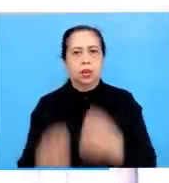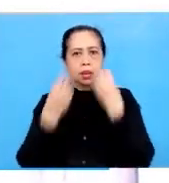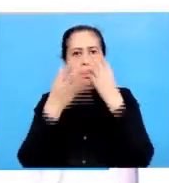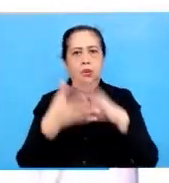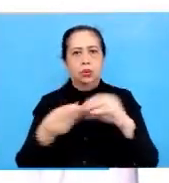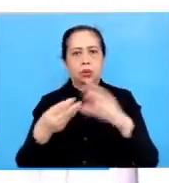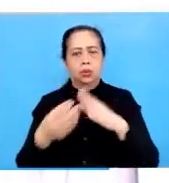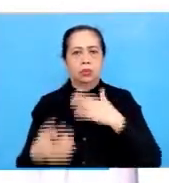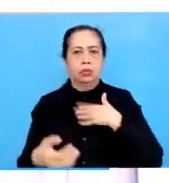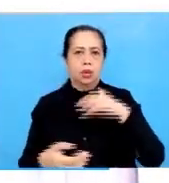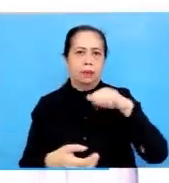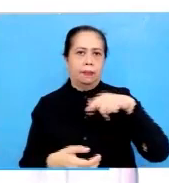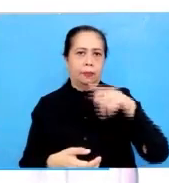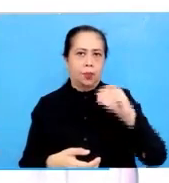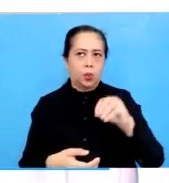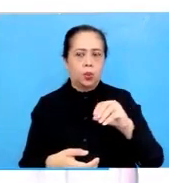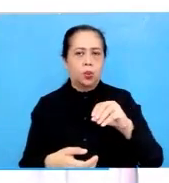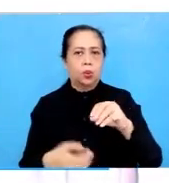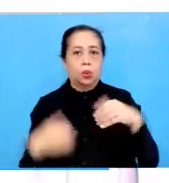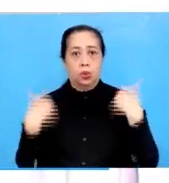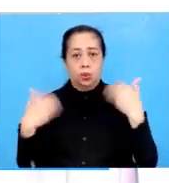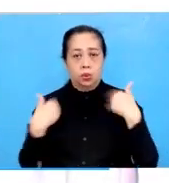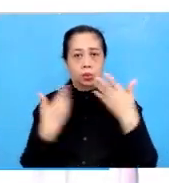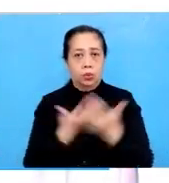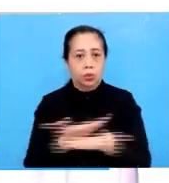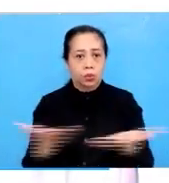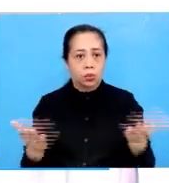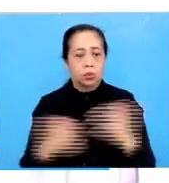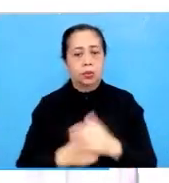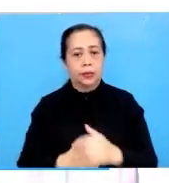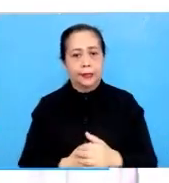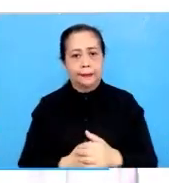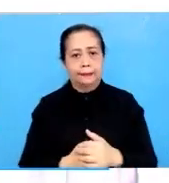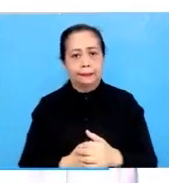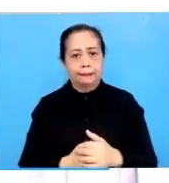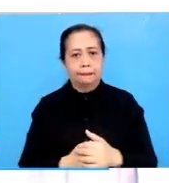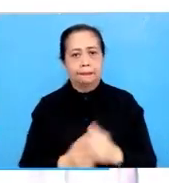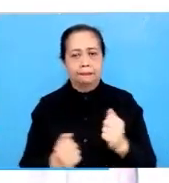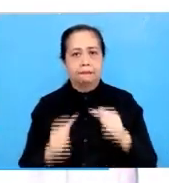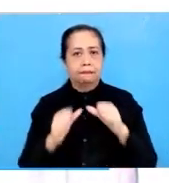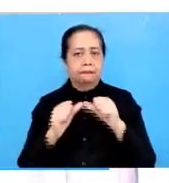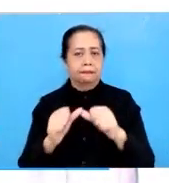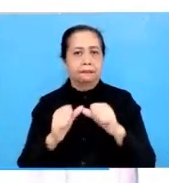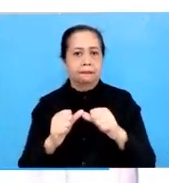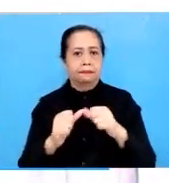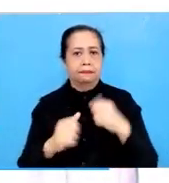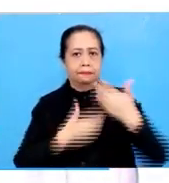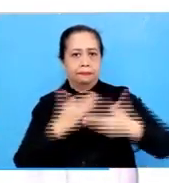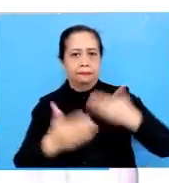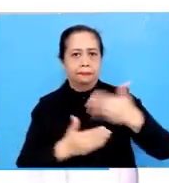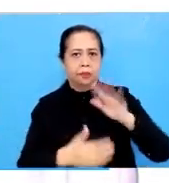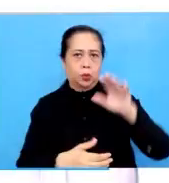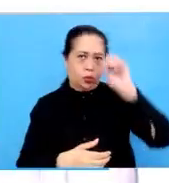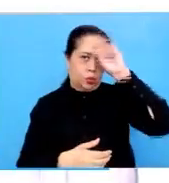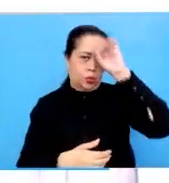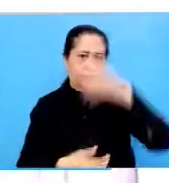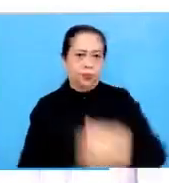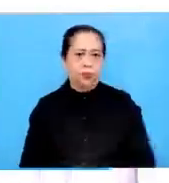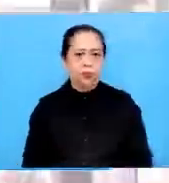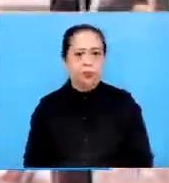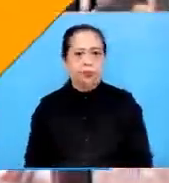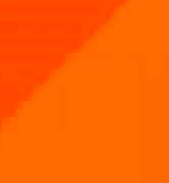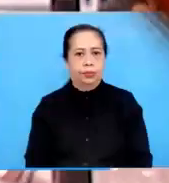ko na mga bata pa na itaguyod nila ang kanilang lolo.